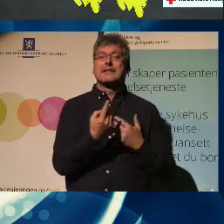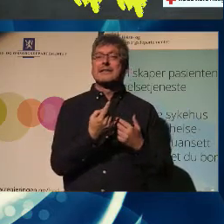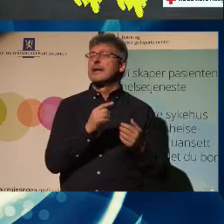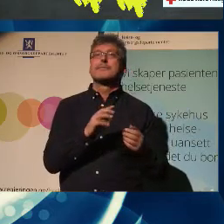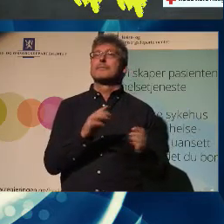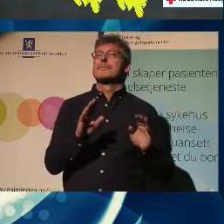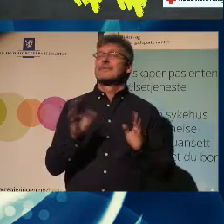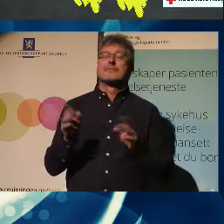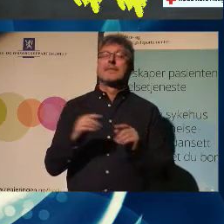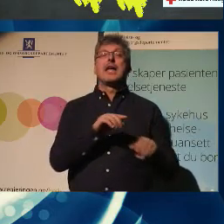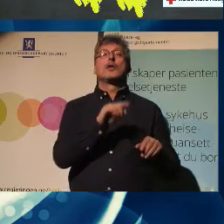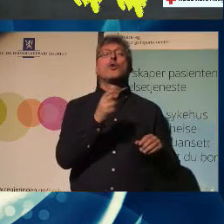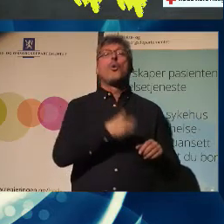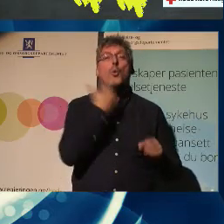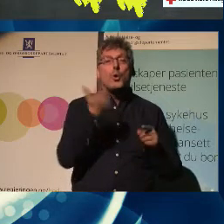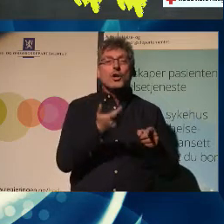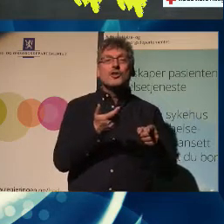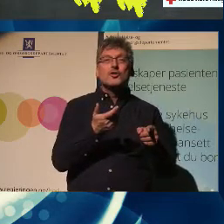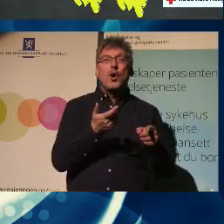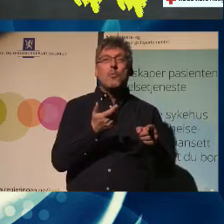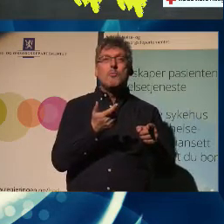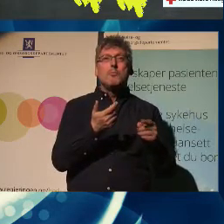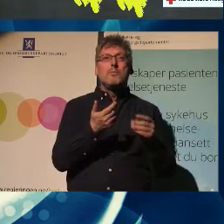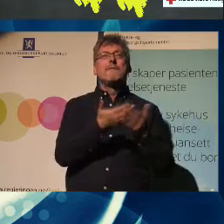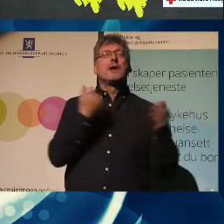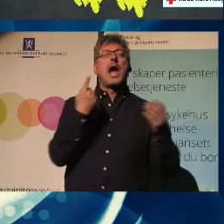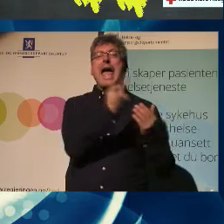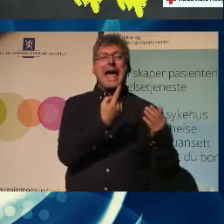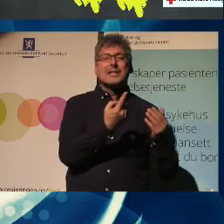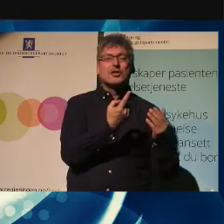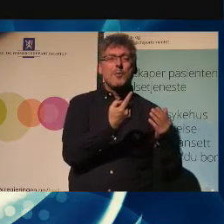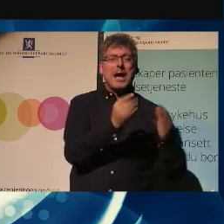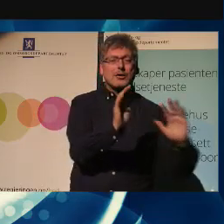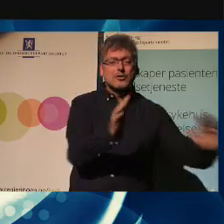løfte ungdom ut av ensomhet og inn i aktivitet.